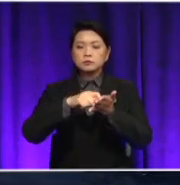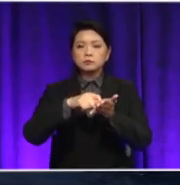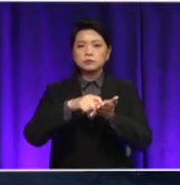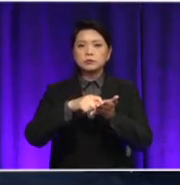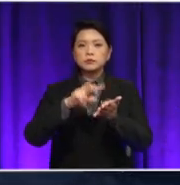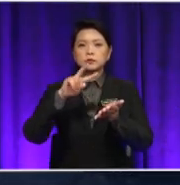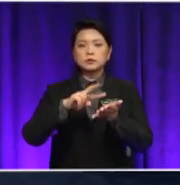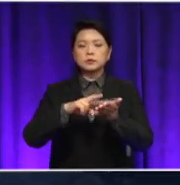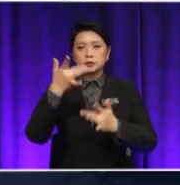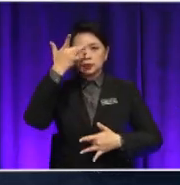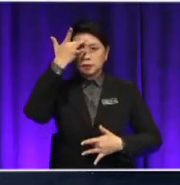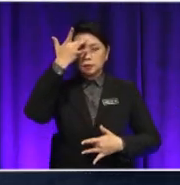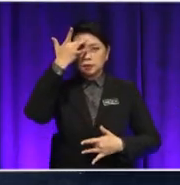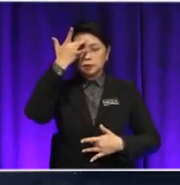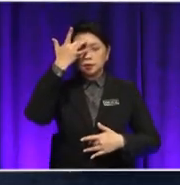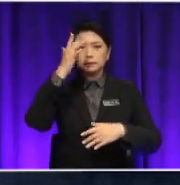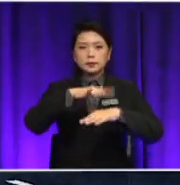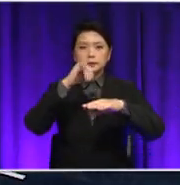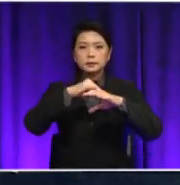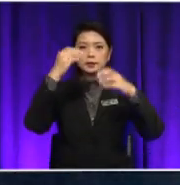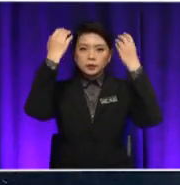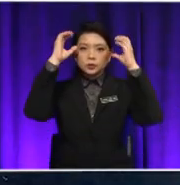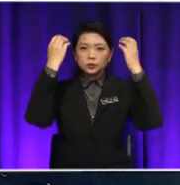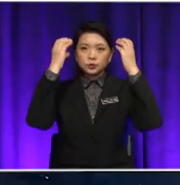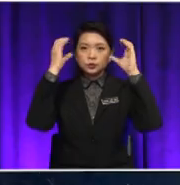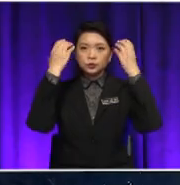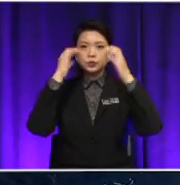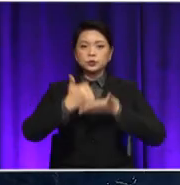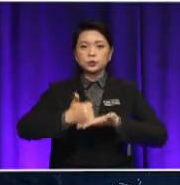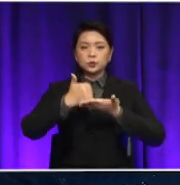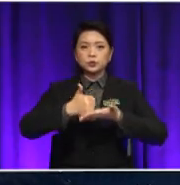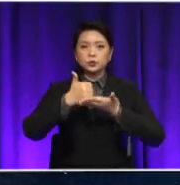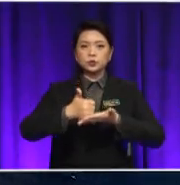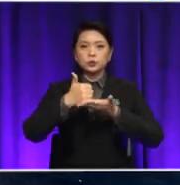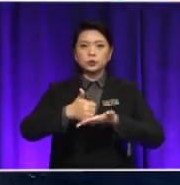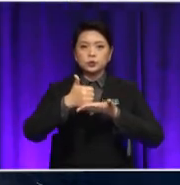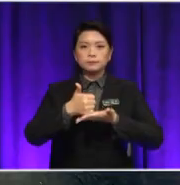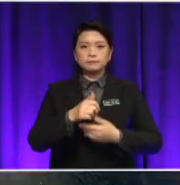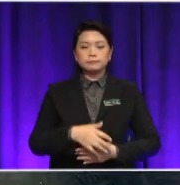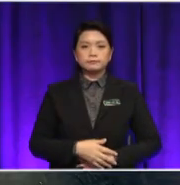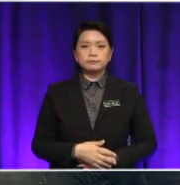Cikgu! Cikgu, tolong, cikgu! Aduh! Cikgu, tolong saya, cikgu. Terselio, cikgu!